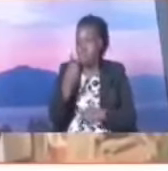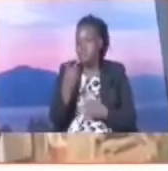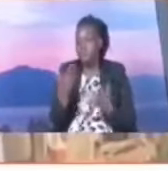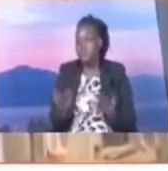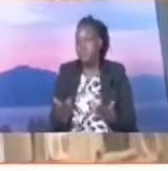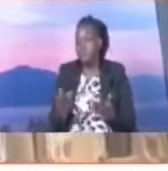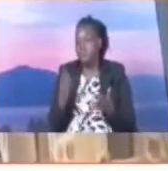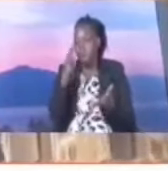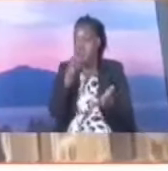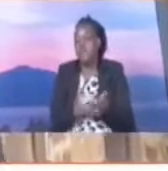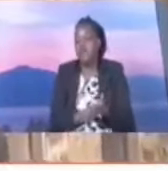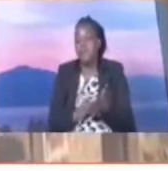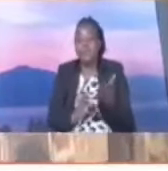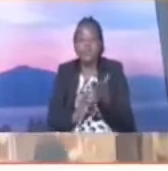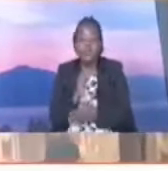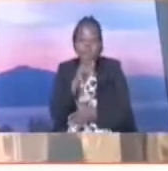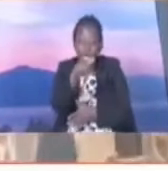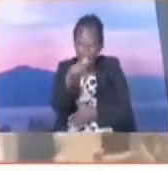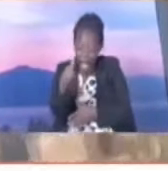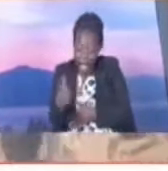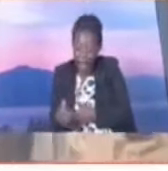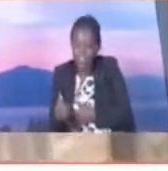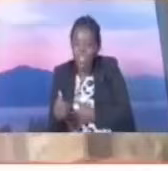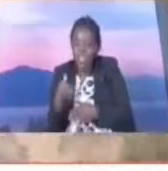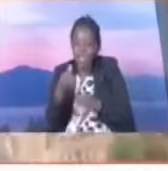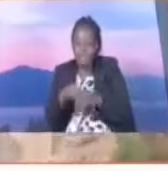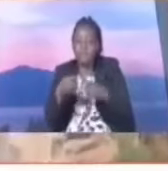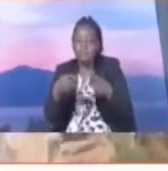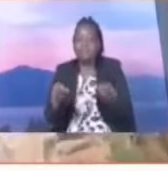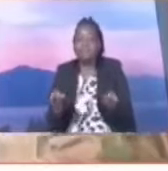gasigaddewo okuzuula obanga waliwo obuwanga obulala mu kifo kino.